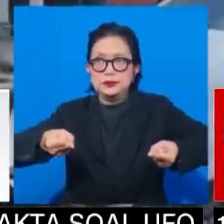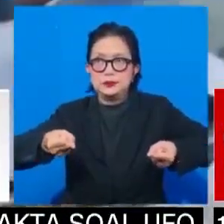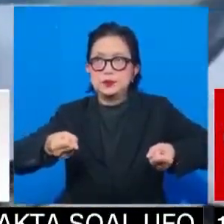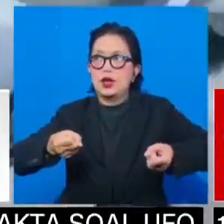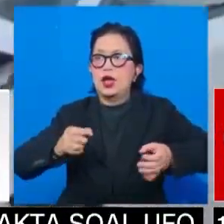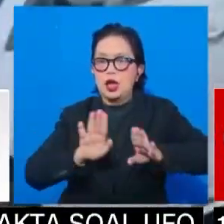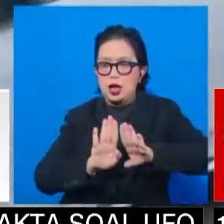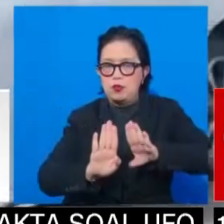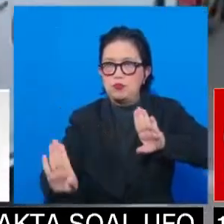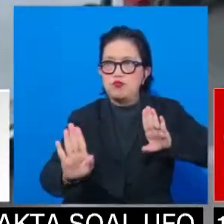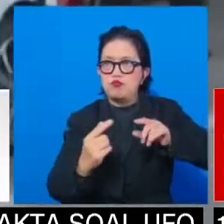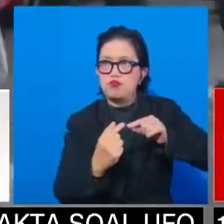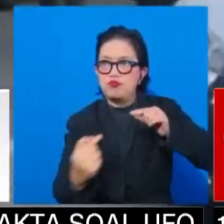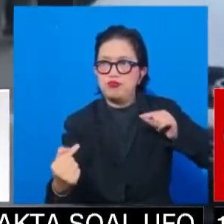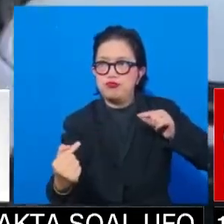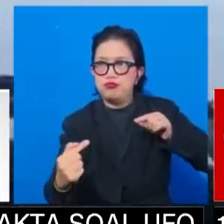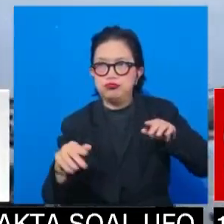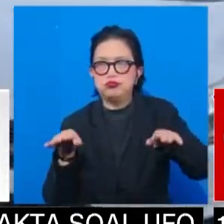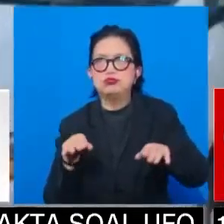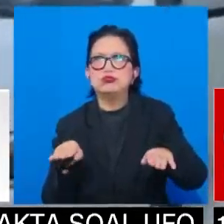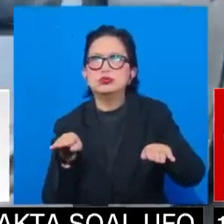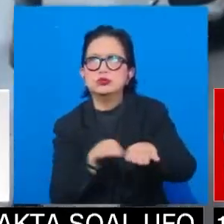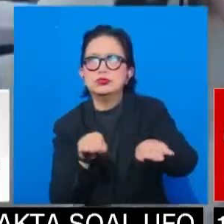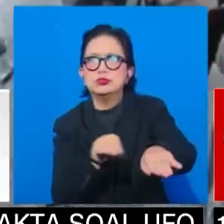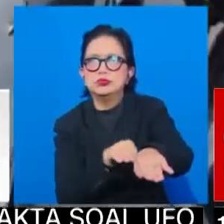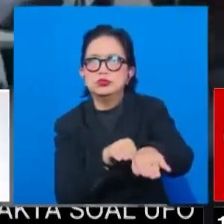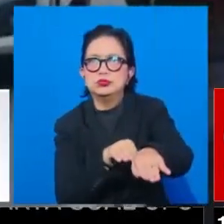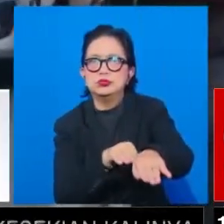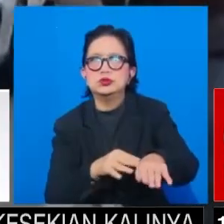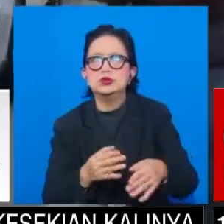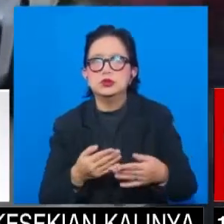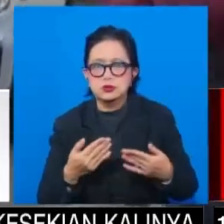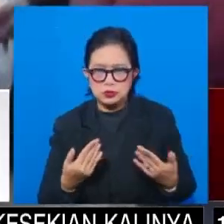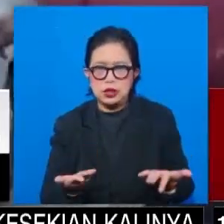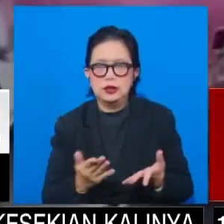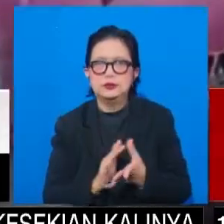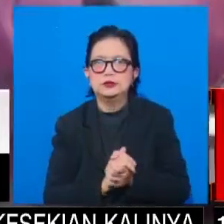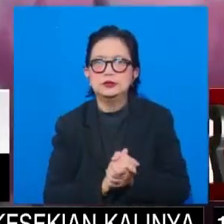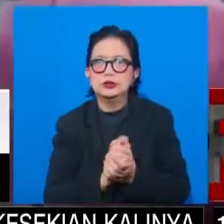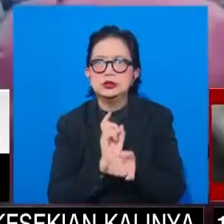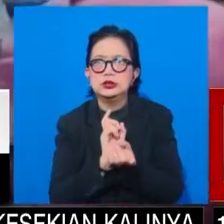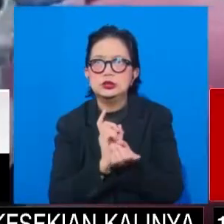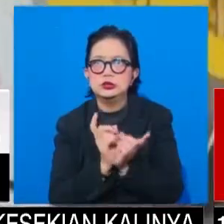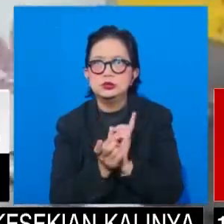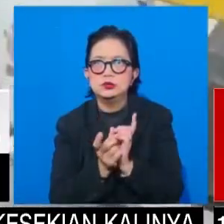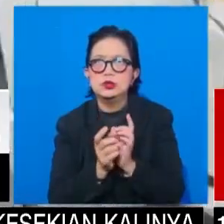Kecelakaan beruntun yang melibatkan 6 kendaraan terjadi di jalur Pantura Simpang 4 Sarowarini Situbondo Jawa Timur pada Jumat